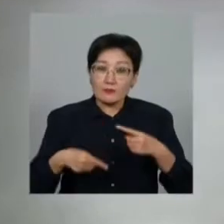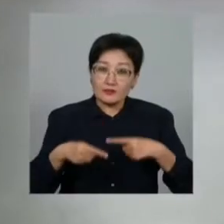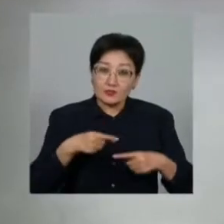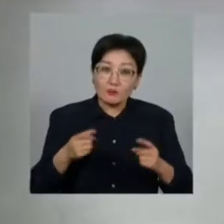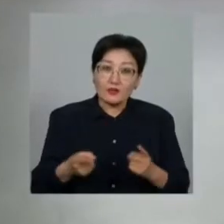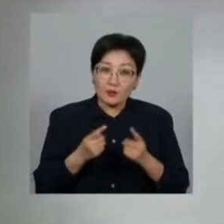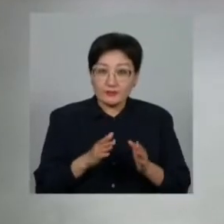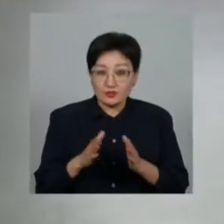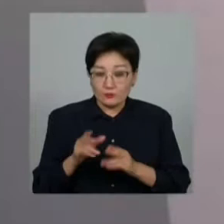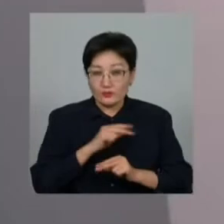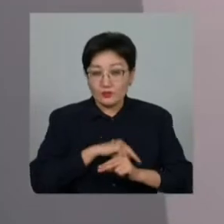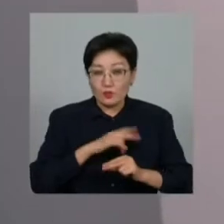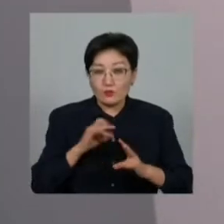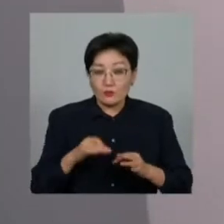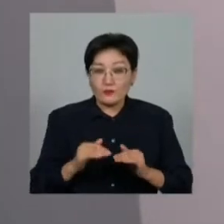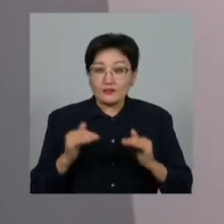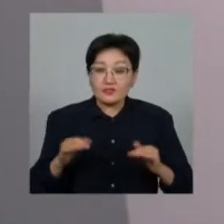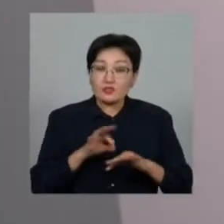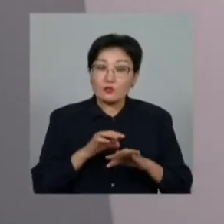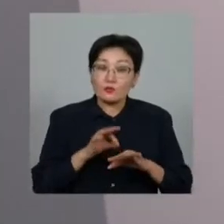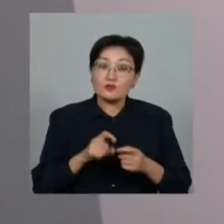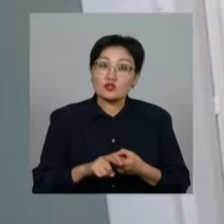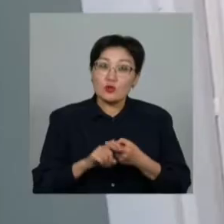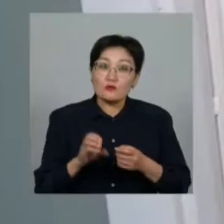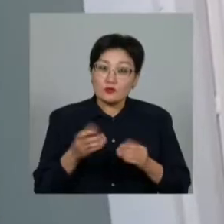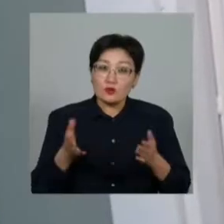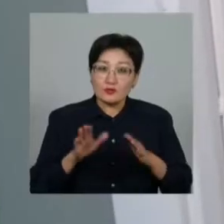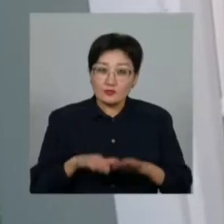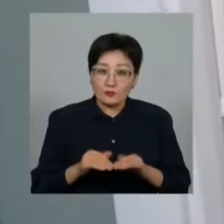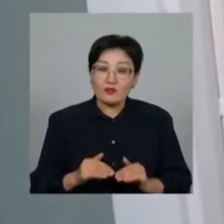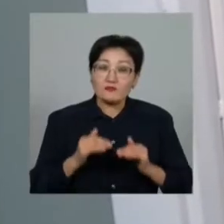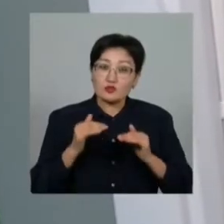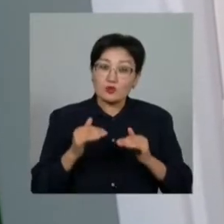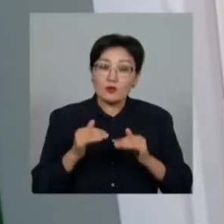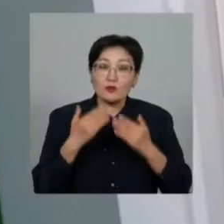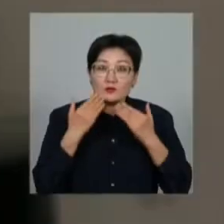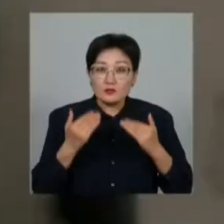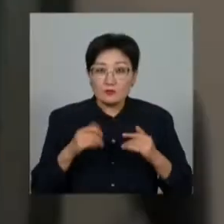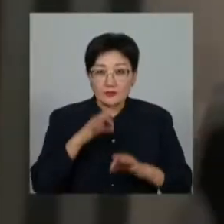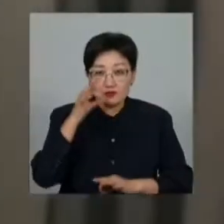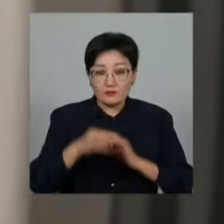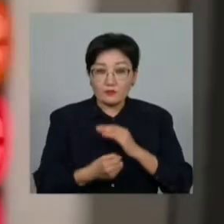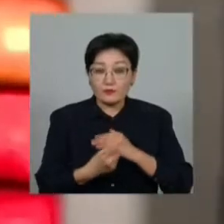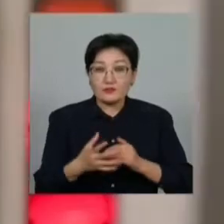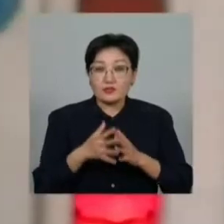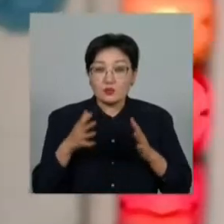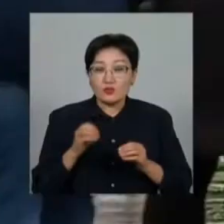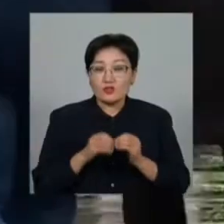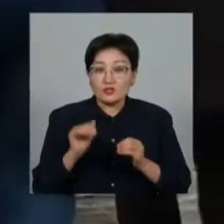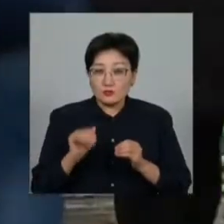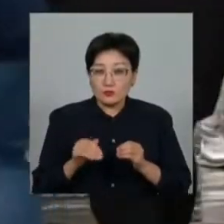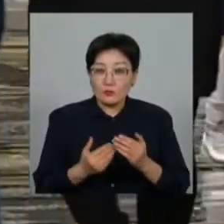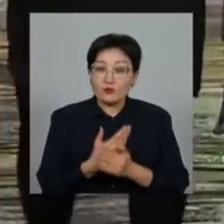к обычному режиму работы однако уровень заболеваемости все еще остается высоким за последние сутки выявлено более десяти тысяч